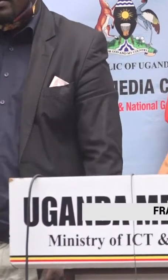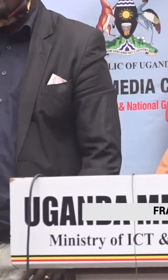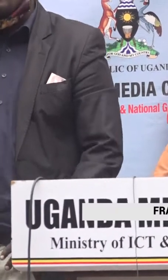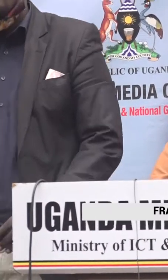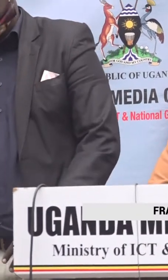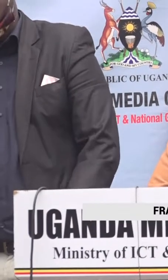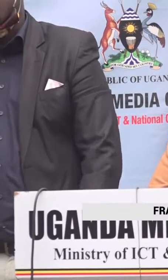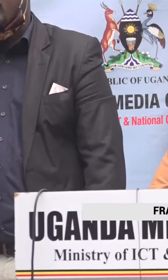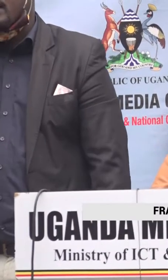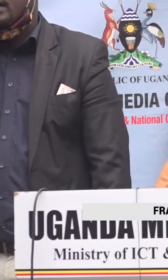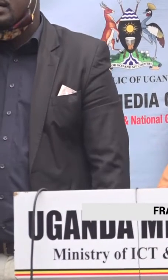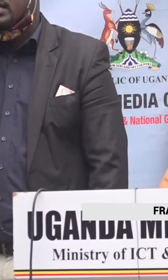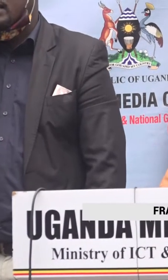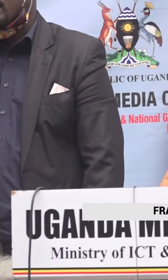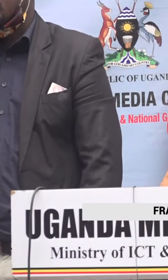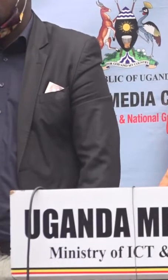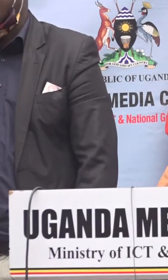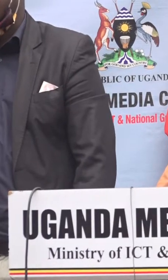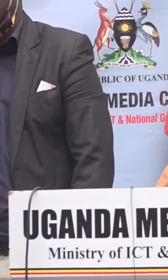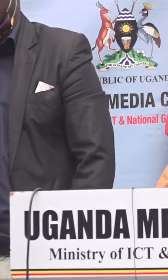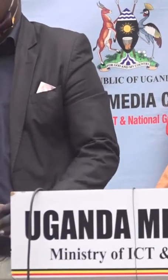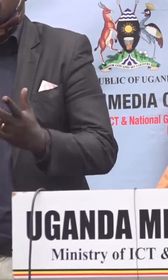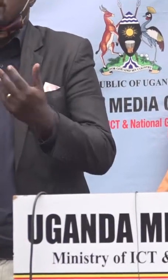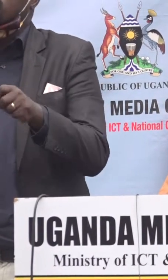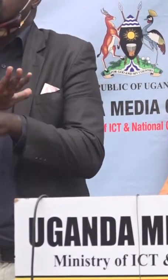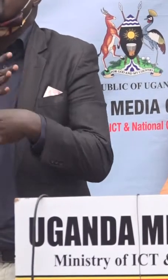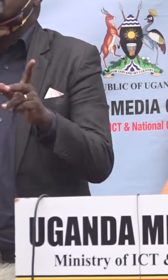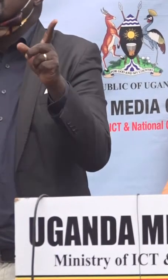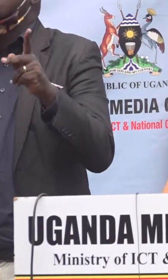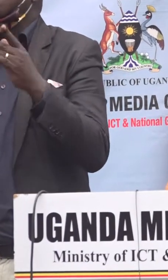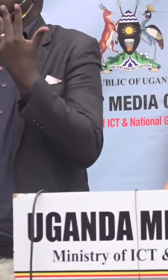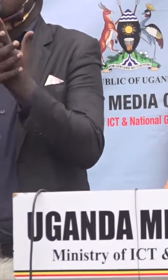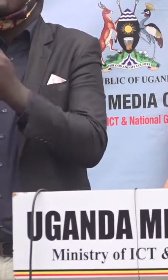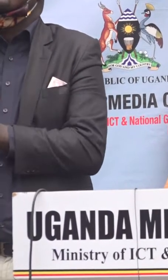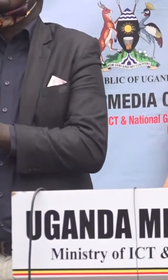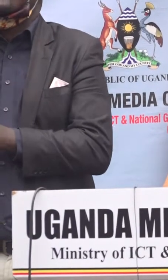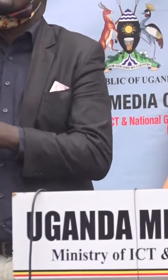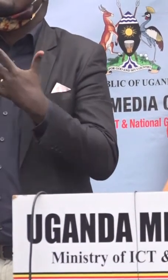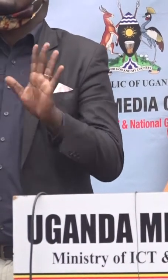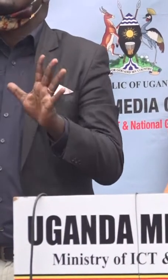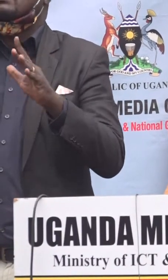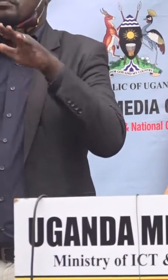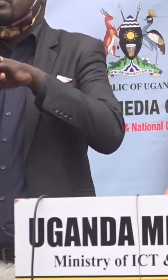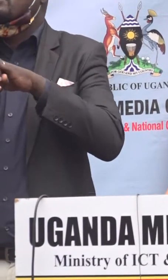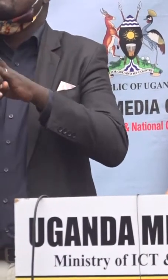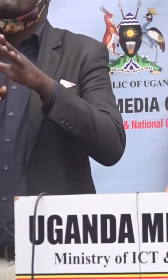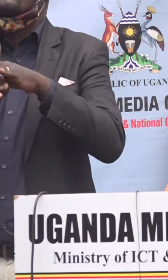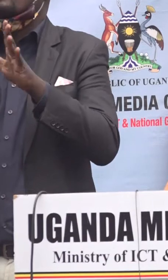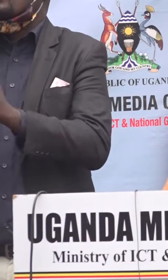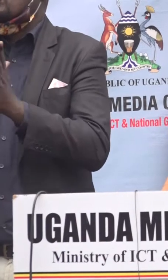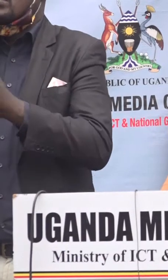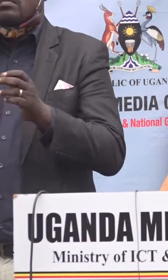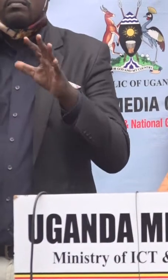ekitalya namba y'abasibe esuse mu 13 nekitegeeza nti tetukyasobola kwongerayo